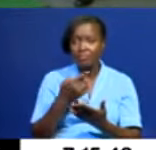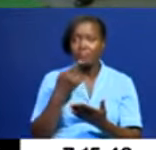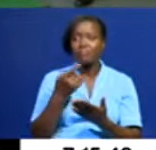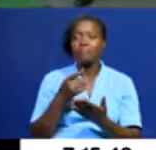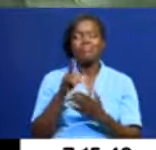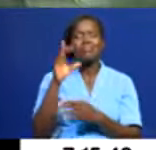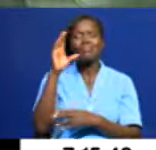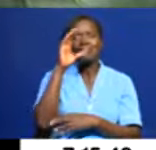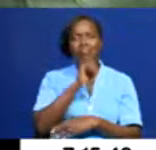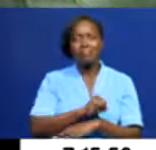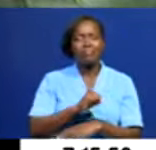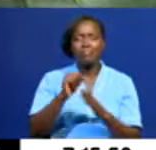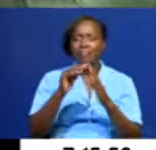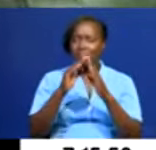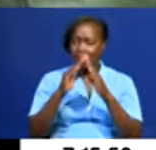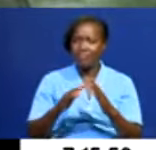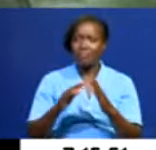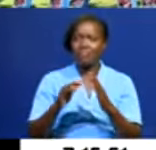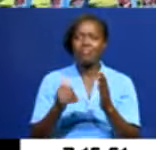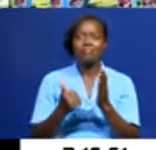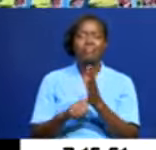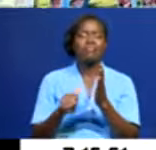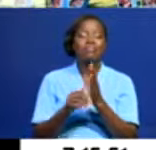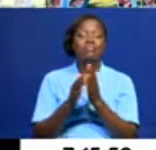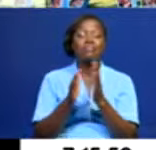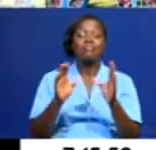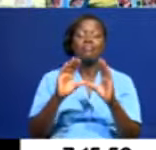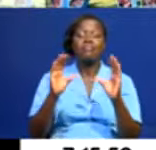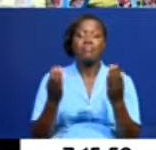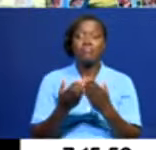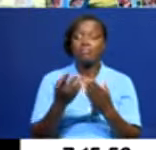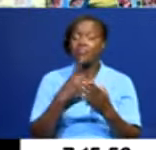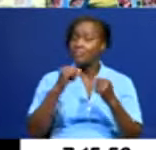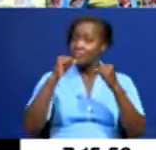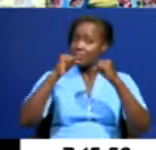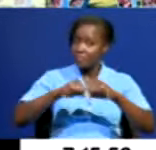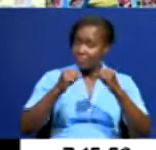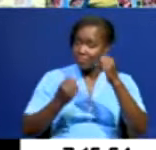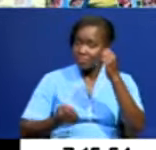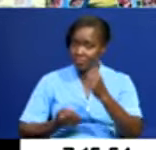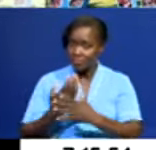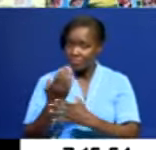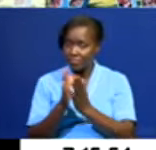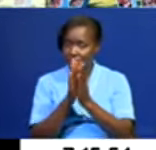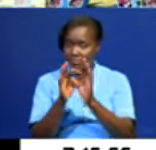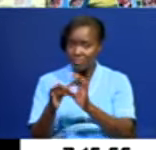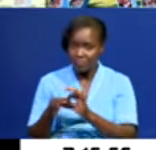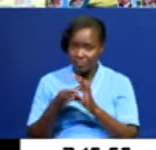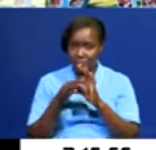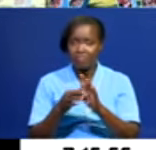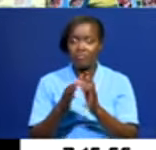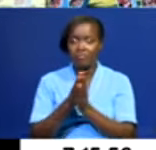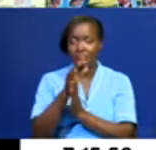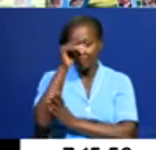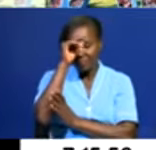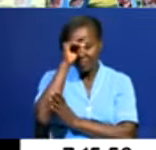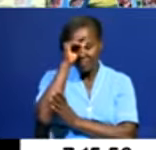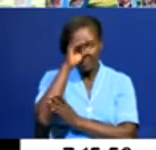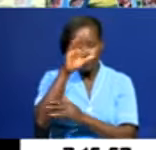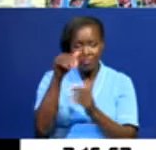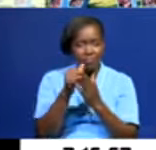kama changamoto kubwa duniani. Kutokana na hayo, walikubaliana kuzindua jopo la pamoja la kiserikali